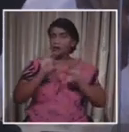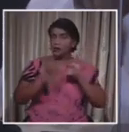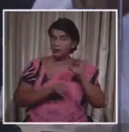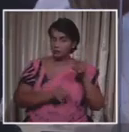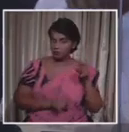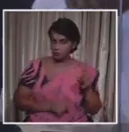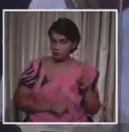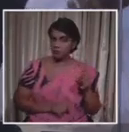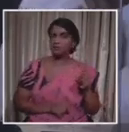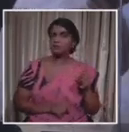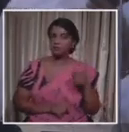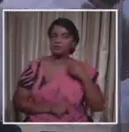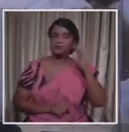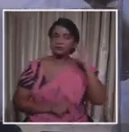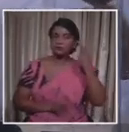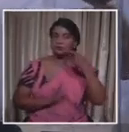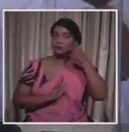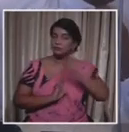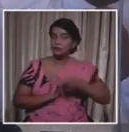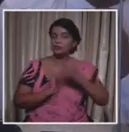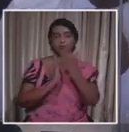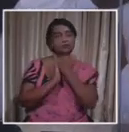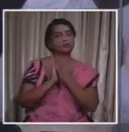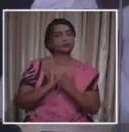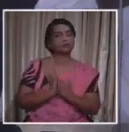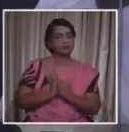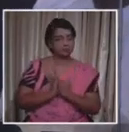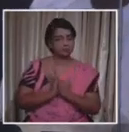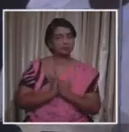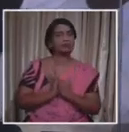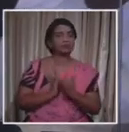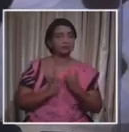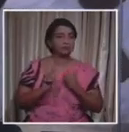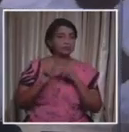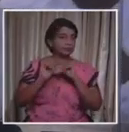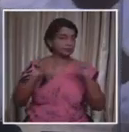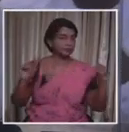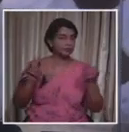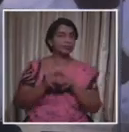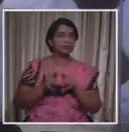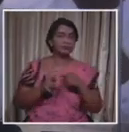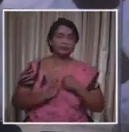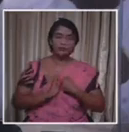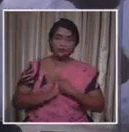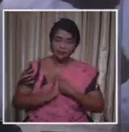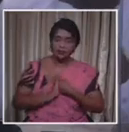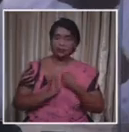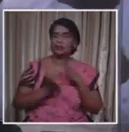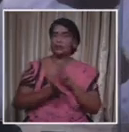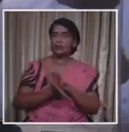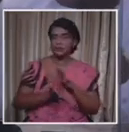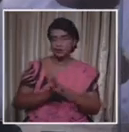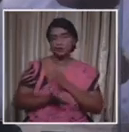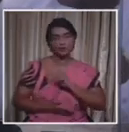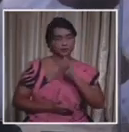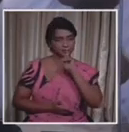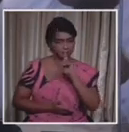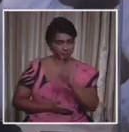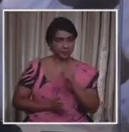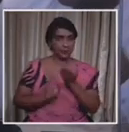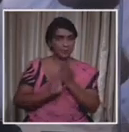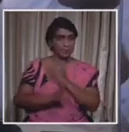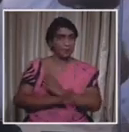Ganime Vishesha Vidhividhana Vagantiya Yatate Mema Vagantiya Prakarama Itama Satutin ඉදිරිපත් කරන පෙර